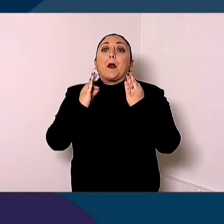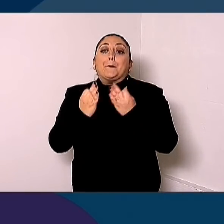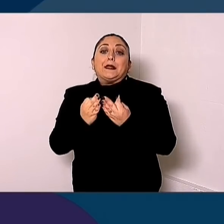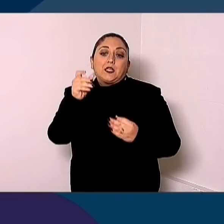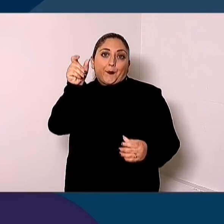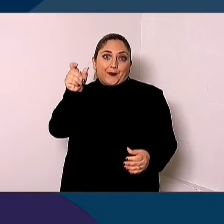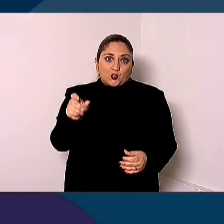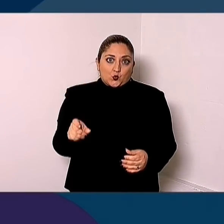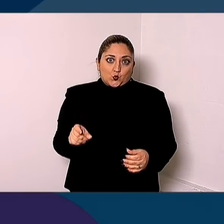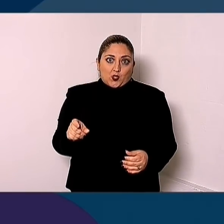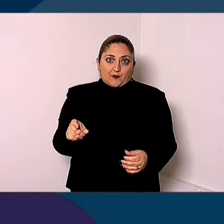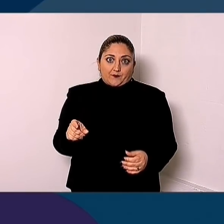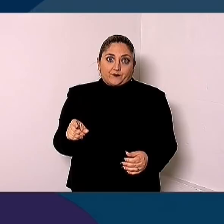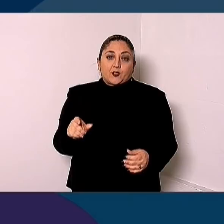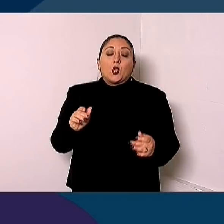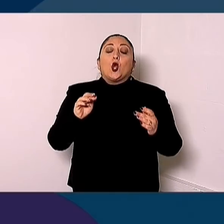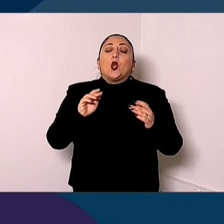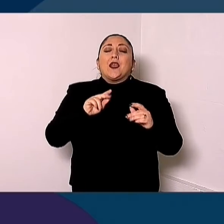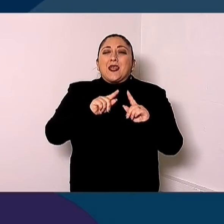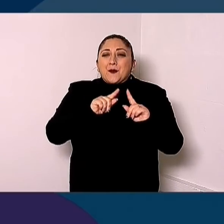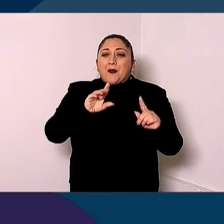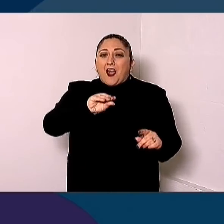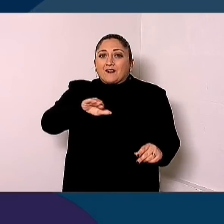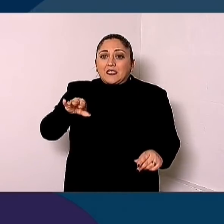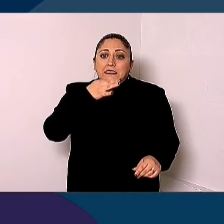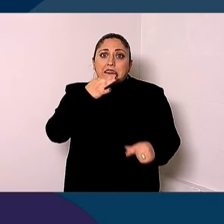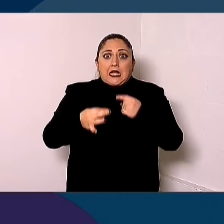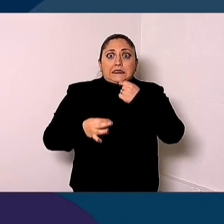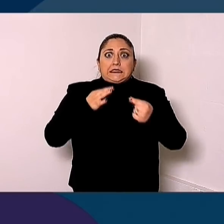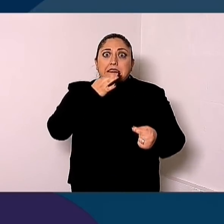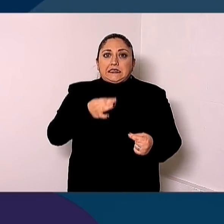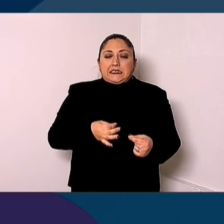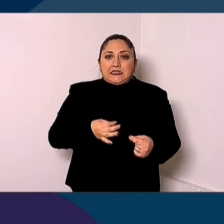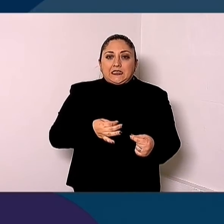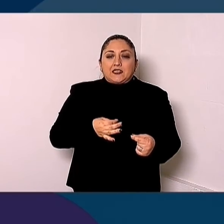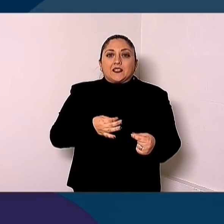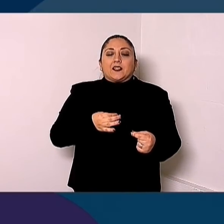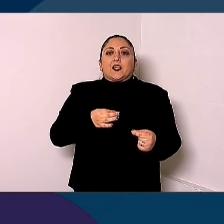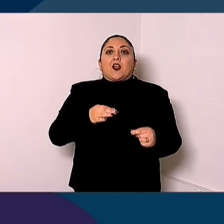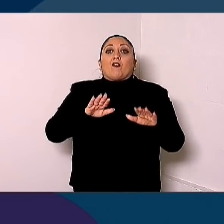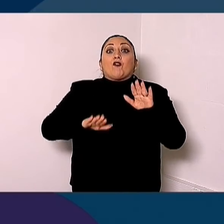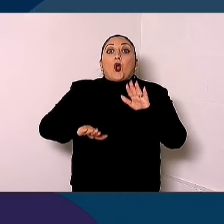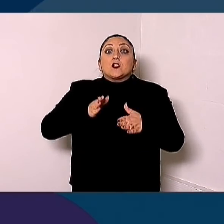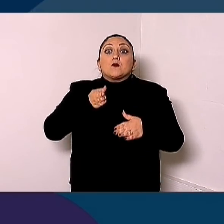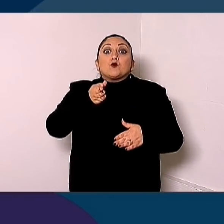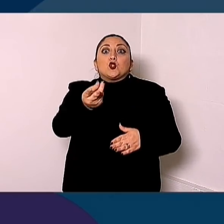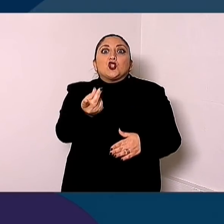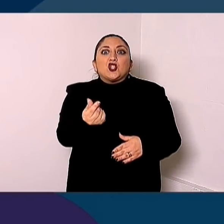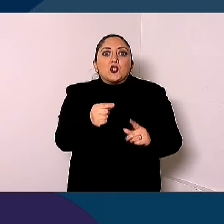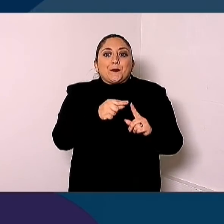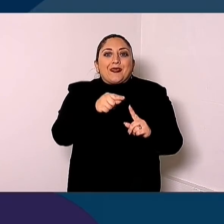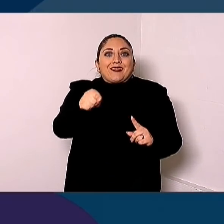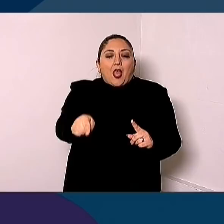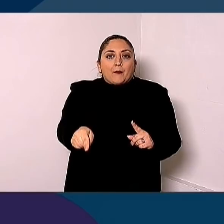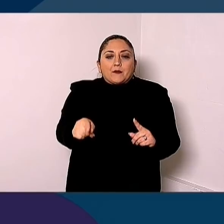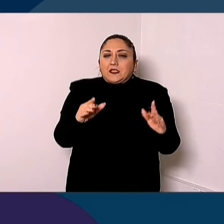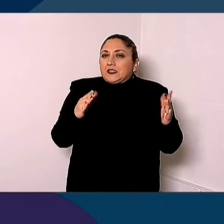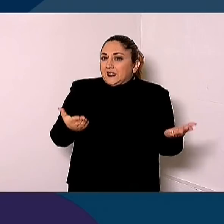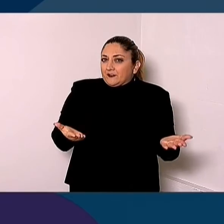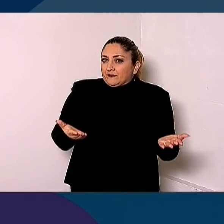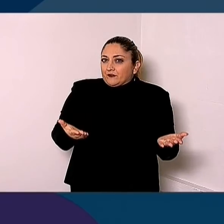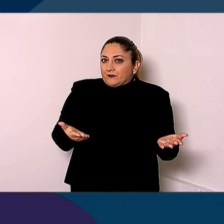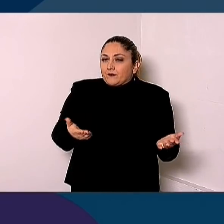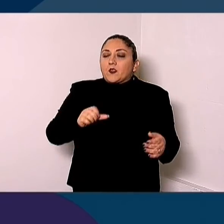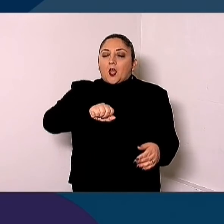tal-persuna, imma wkoll kellna ħafna queries minn nies li probabbilment marru jixtru minn dal-istabbiliment. Aħna